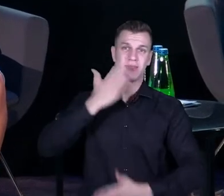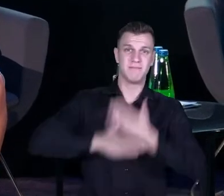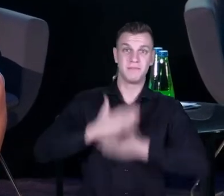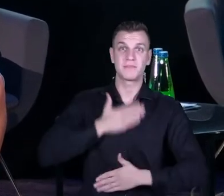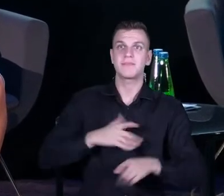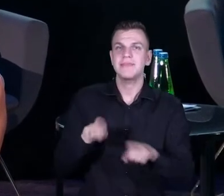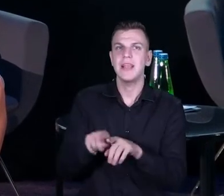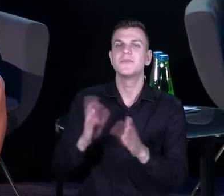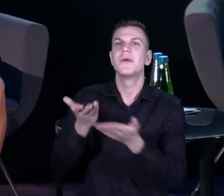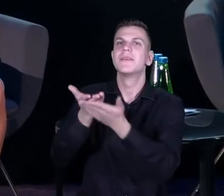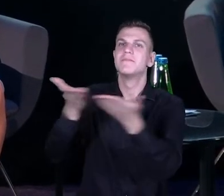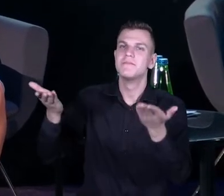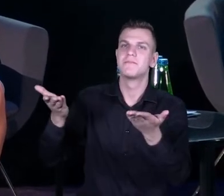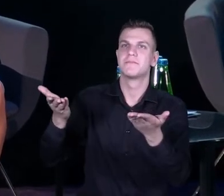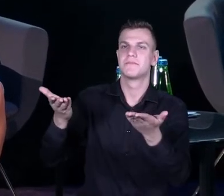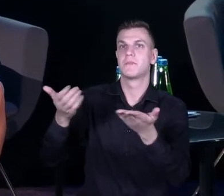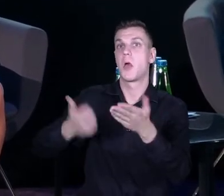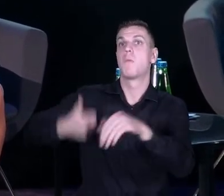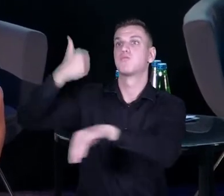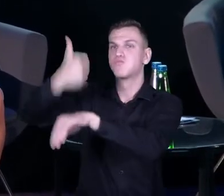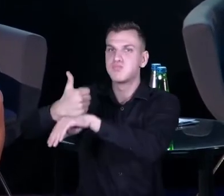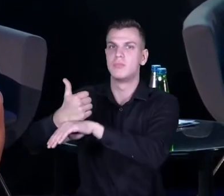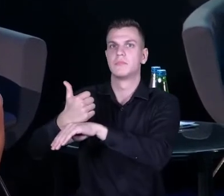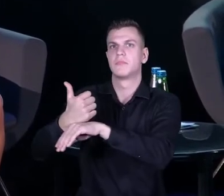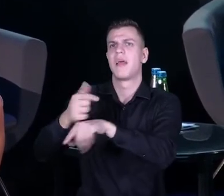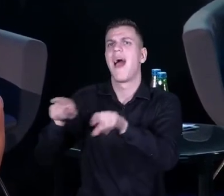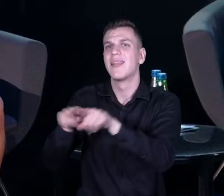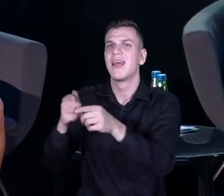wodzą, mogę tak powiedzieć, ale też pod czujnym okiem mentorów,